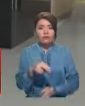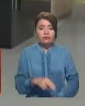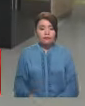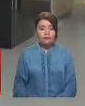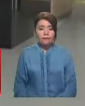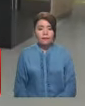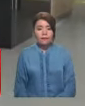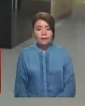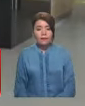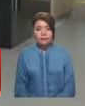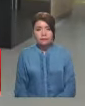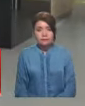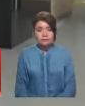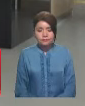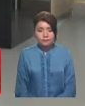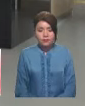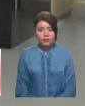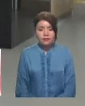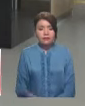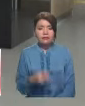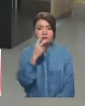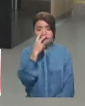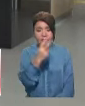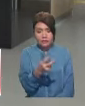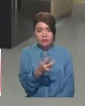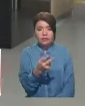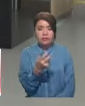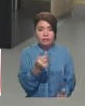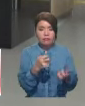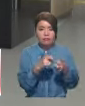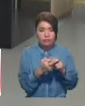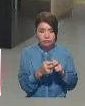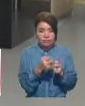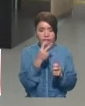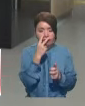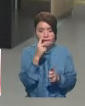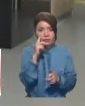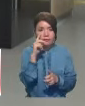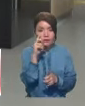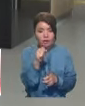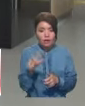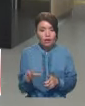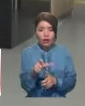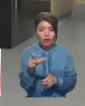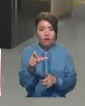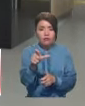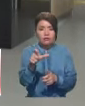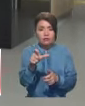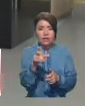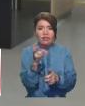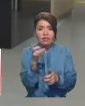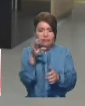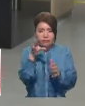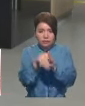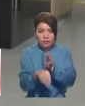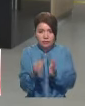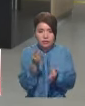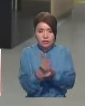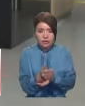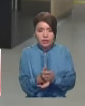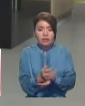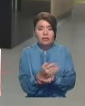Видели те проблемы, которые есть. Мы видели зараженную землю, мы видели озера нефти разлитые. И вместе с